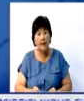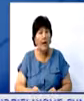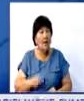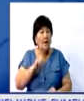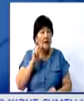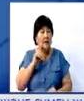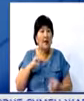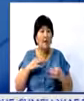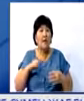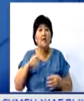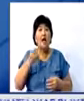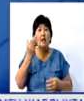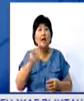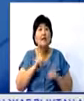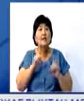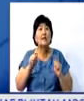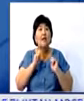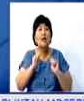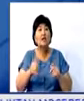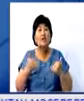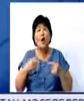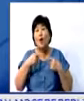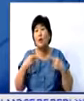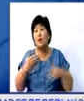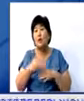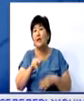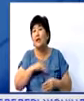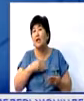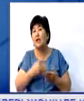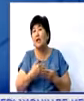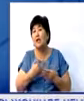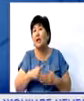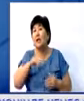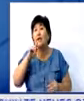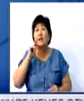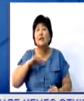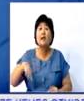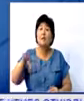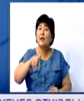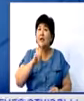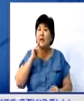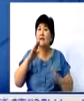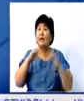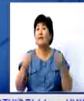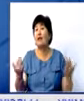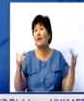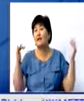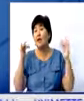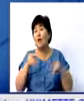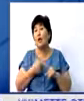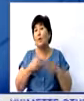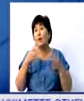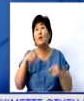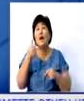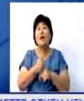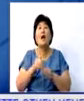Жастар мерекесінде жалағаштықтарға ерекше сый жасалды. Түрлі салада еңбек етіп жүрген буын өкілдерінің басы жастар лагерінде құралды. Сондай ақ бұл күні